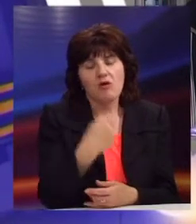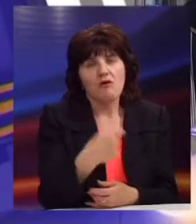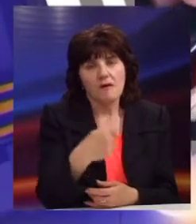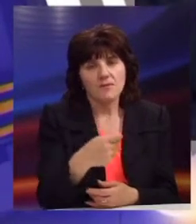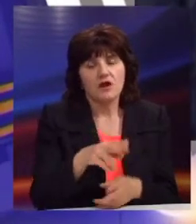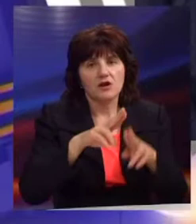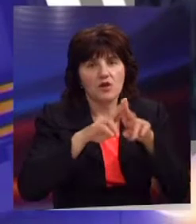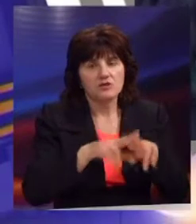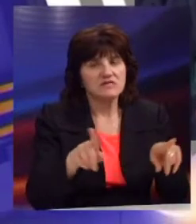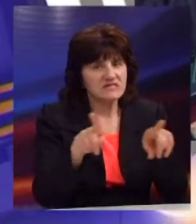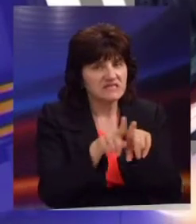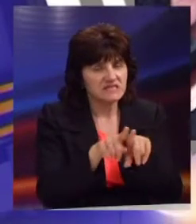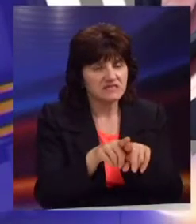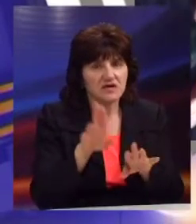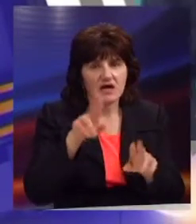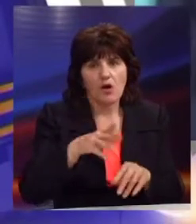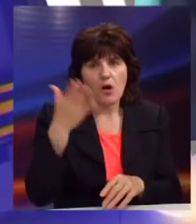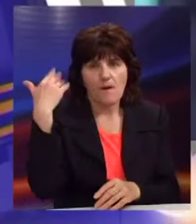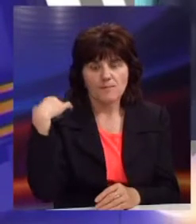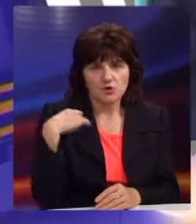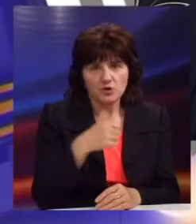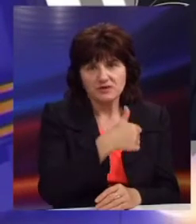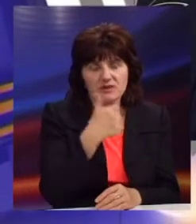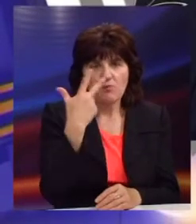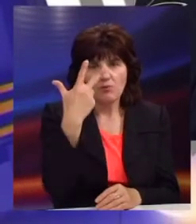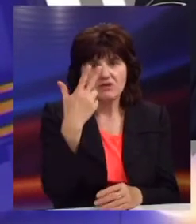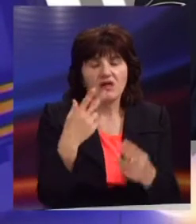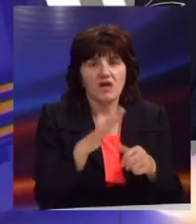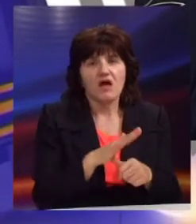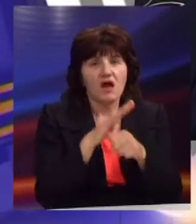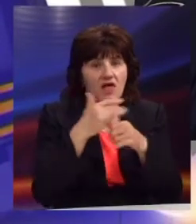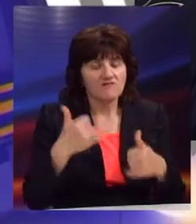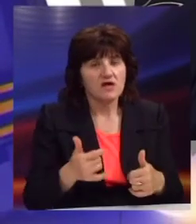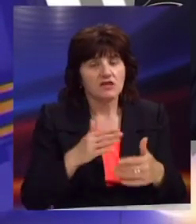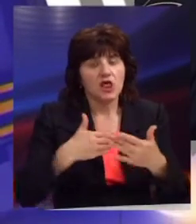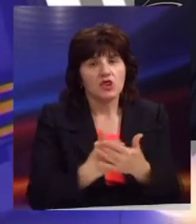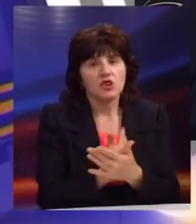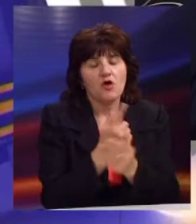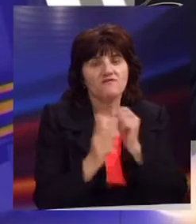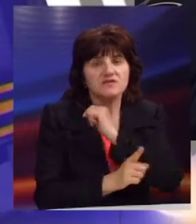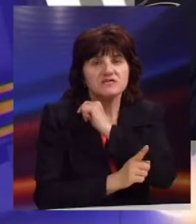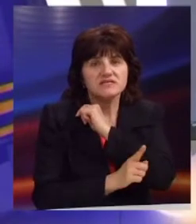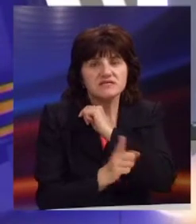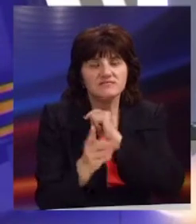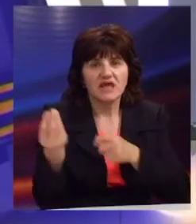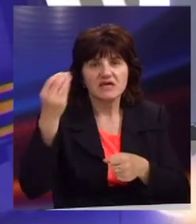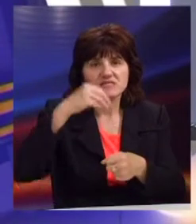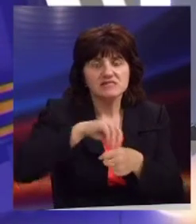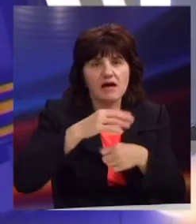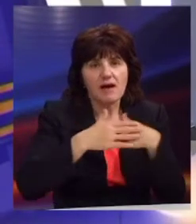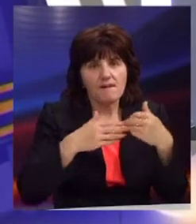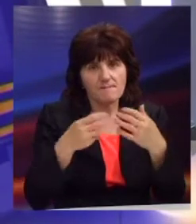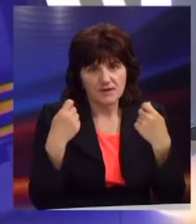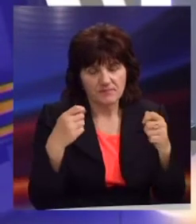ostale su iste kao i prošle godine, a osim tri osnovna smera, od ove godine otvara se i novi smer, stambeno projektovanje, što je